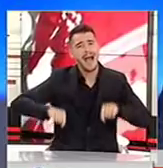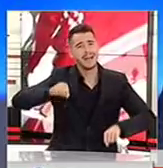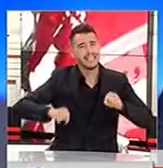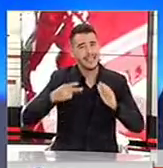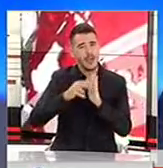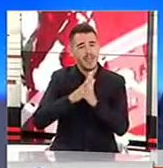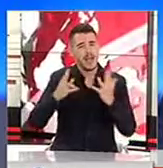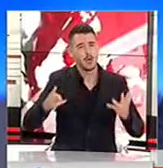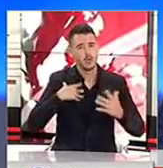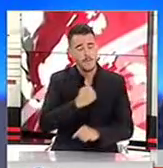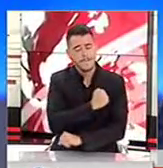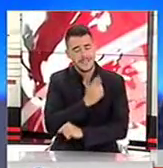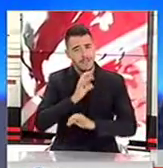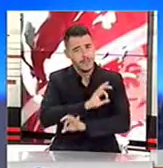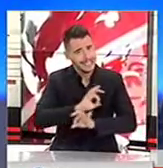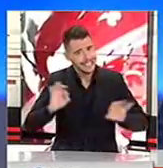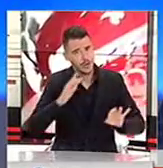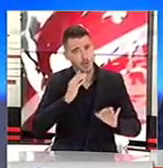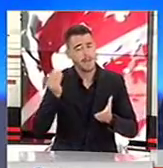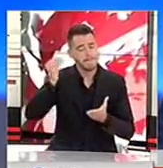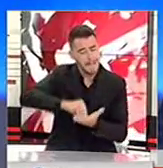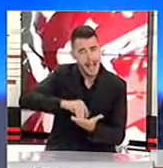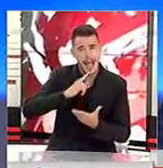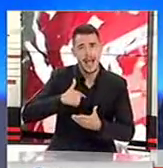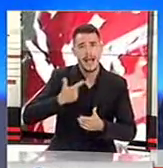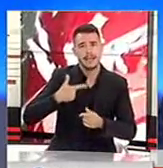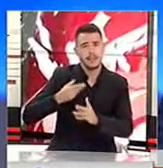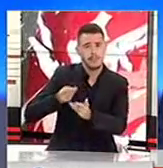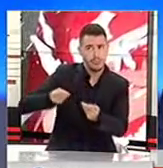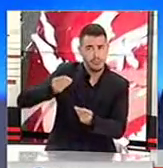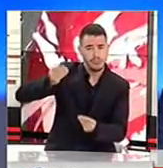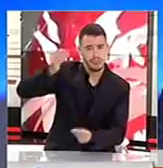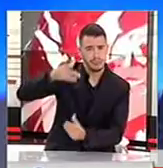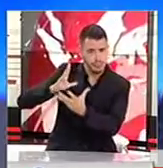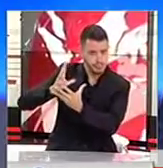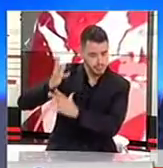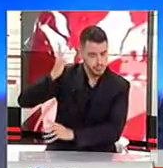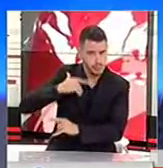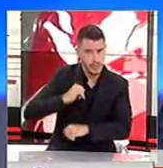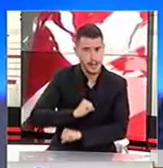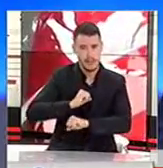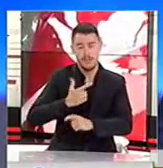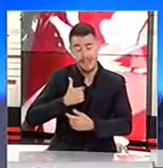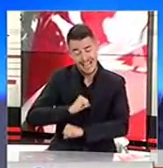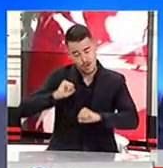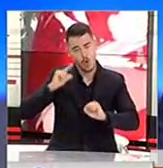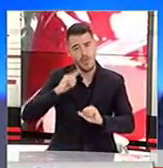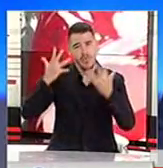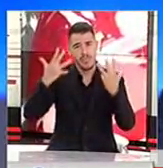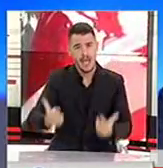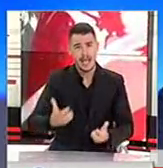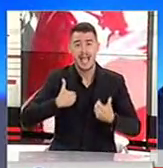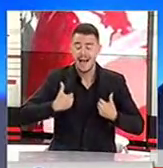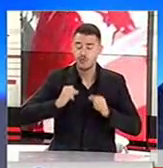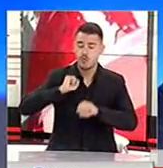και ακόμα περισσότερο. Αυτός είναι ο στόχος μας, αυτή είναι η προσπάθειά μας. Βλέπετε ότι διαρκώς κινούμαστε σε αυτή την